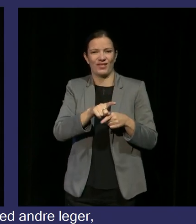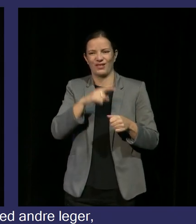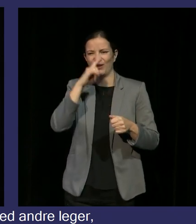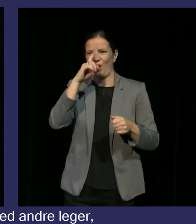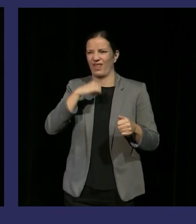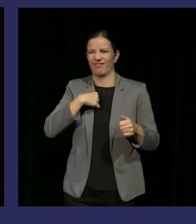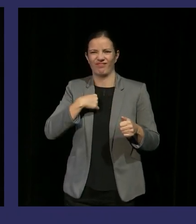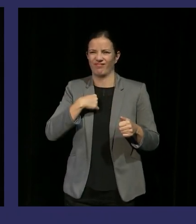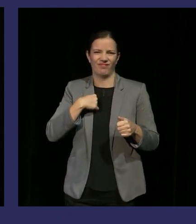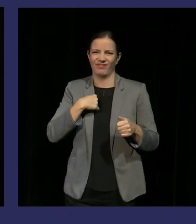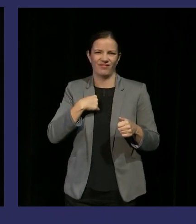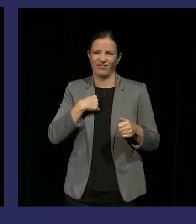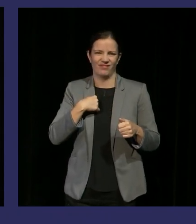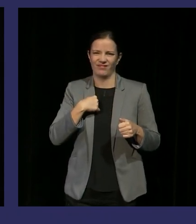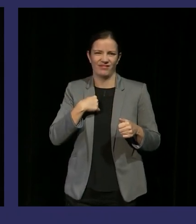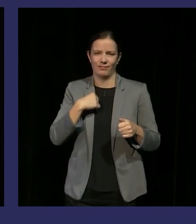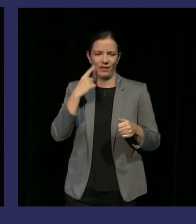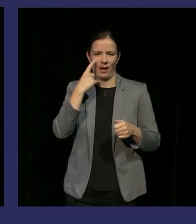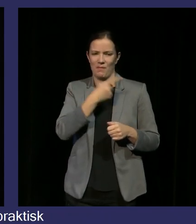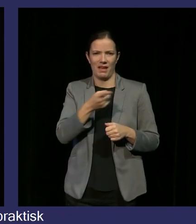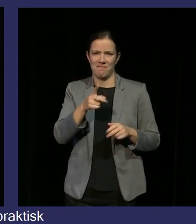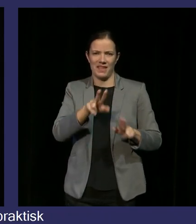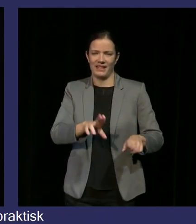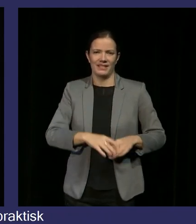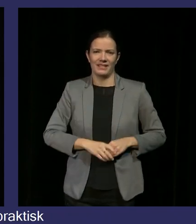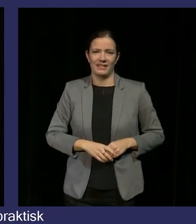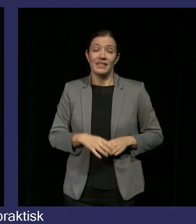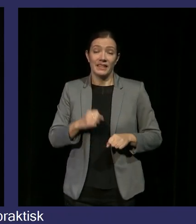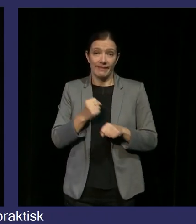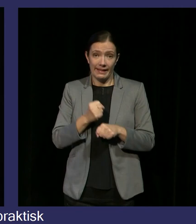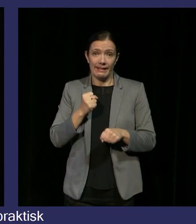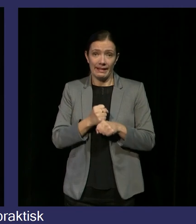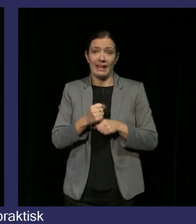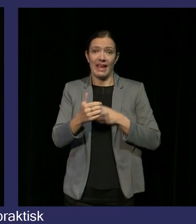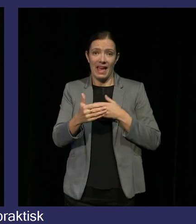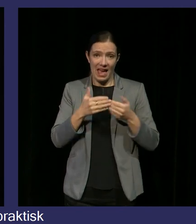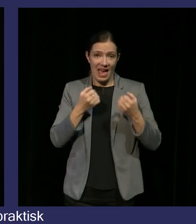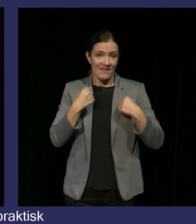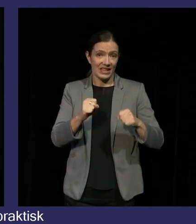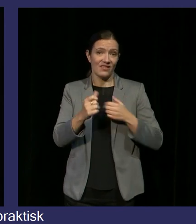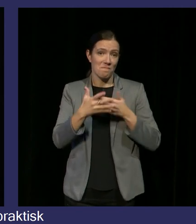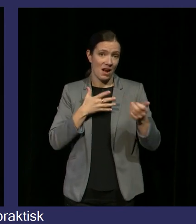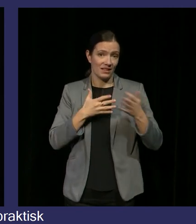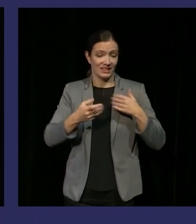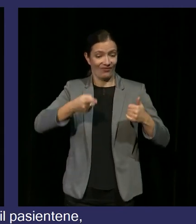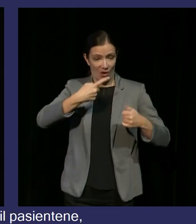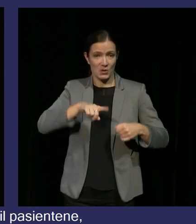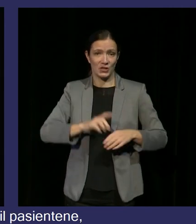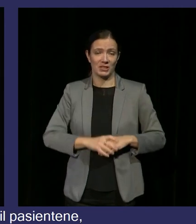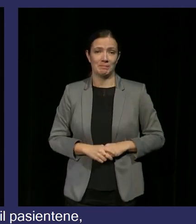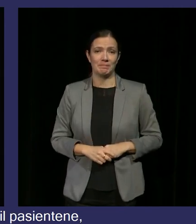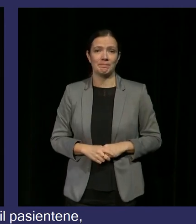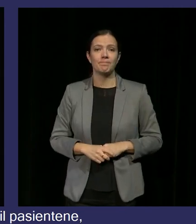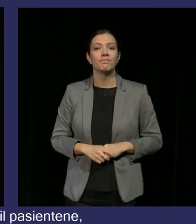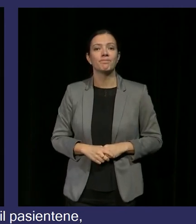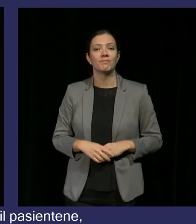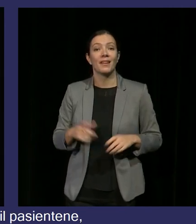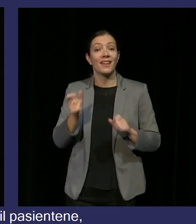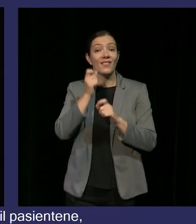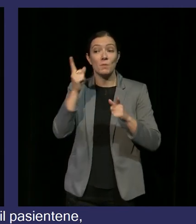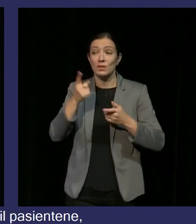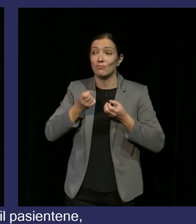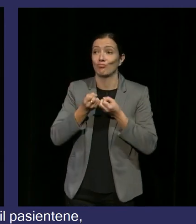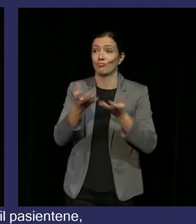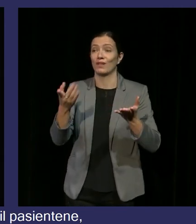stolthet I forhold til dem. Liksom. Så nei, det rett og slett effektivt og praktisk for oss først og fremst. Når vi kommuniserer informasjon